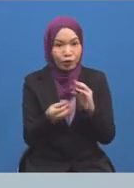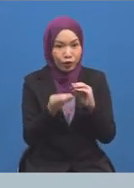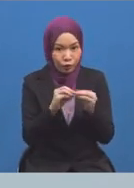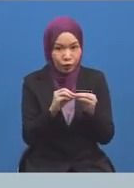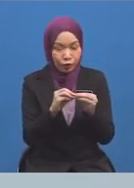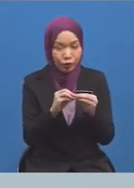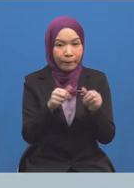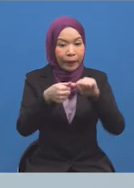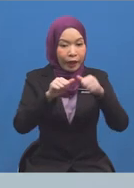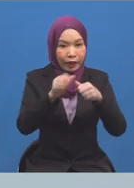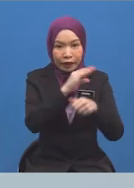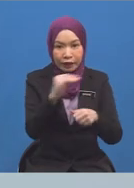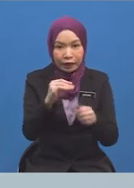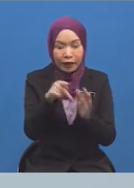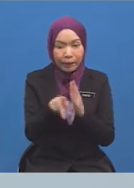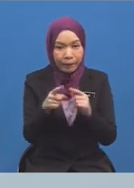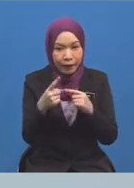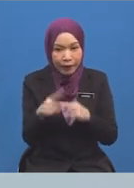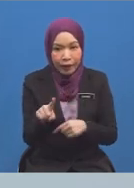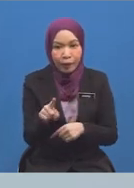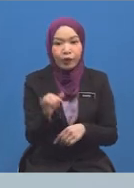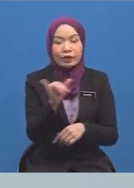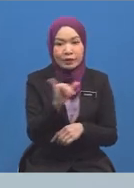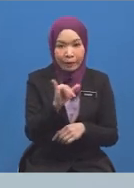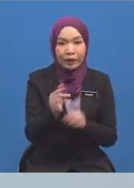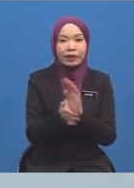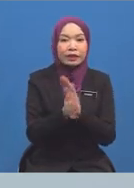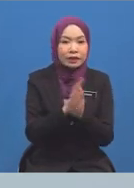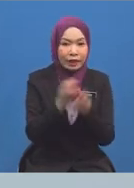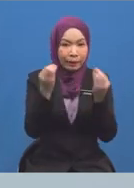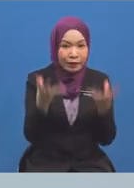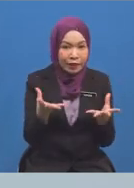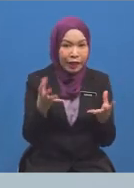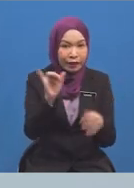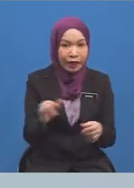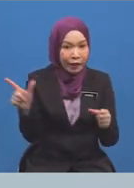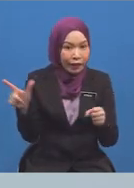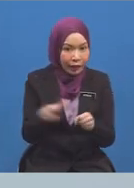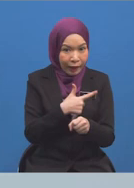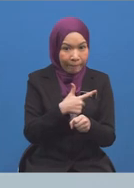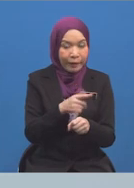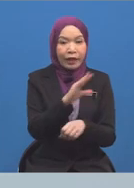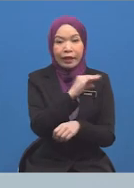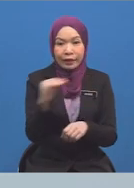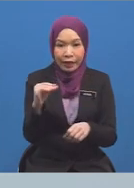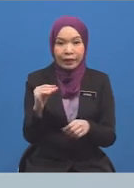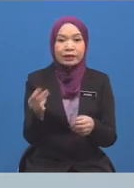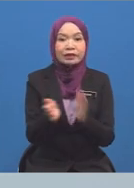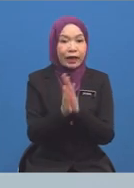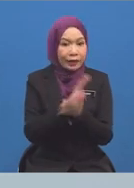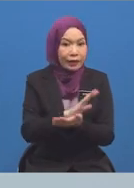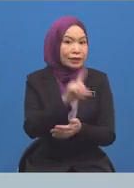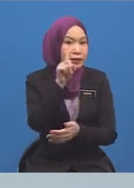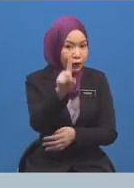make Ia merupakan pecahan yang lengkap Iya adalah satu sebagai contoh